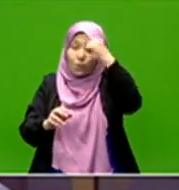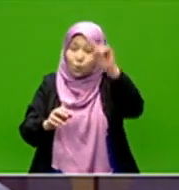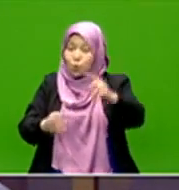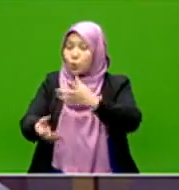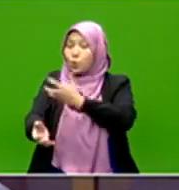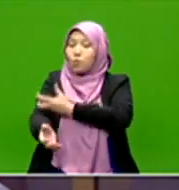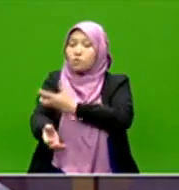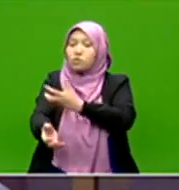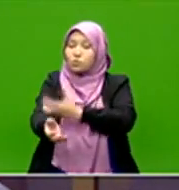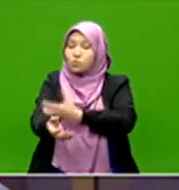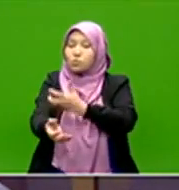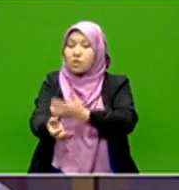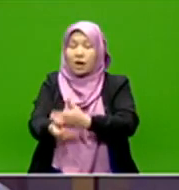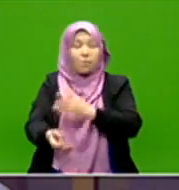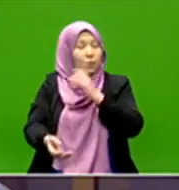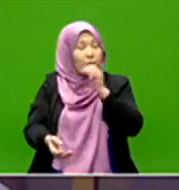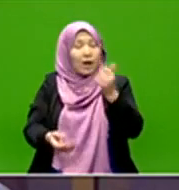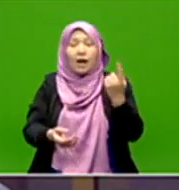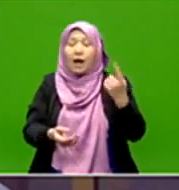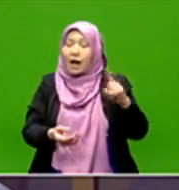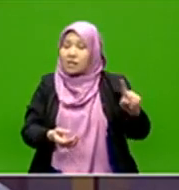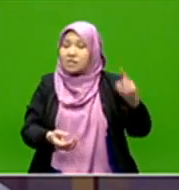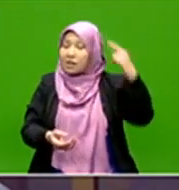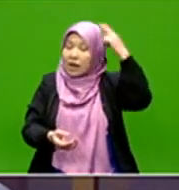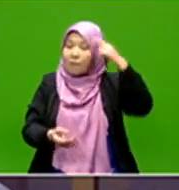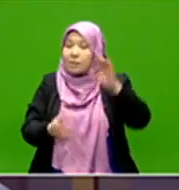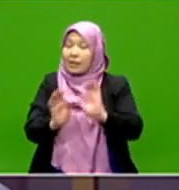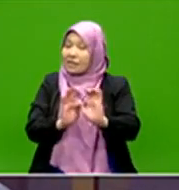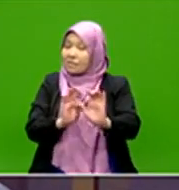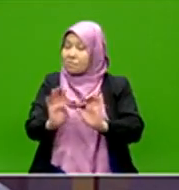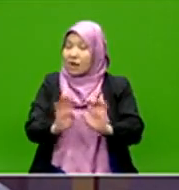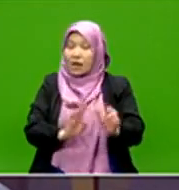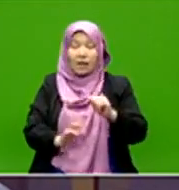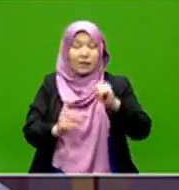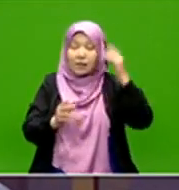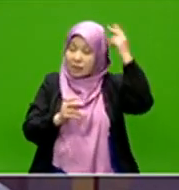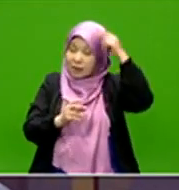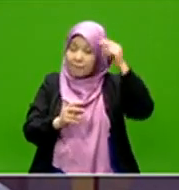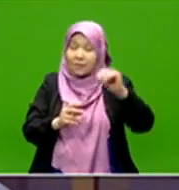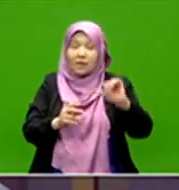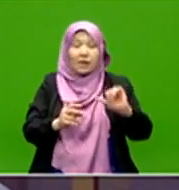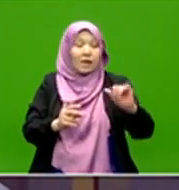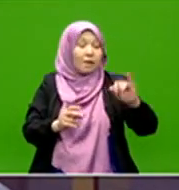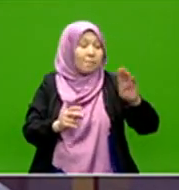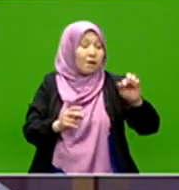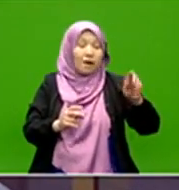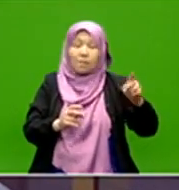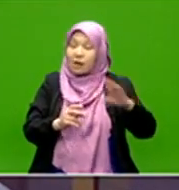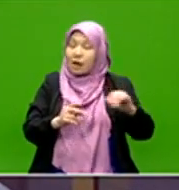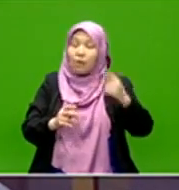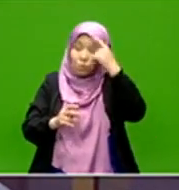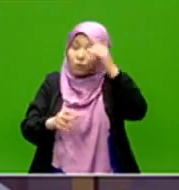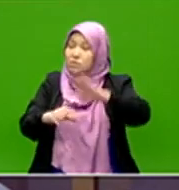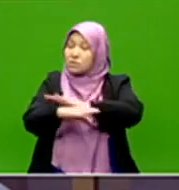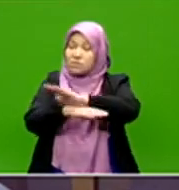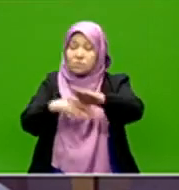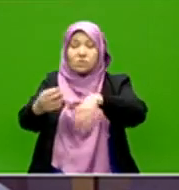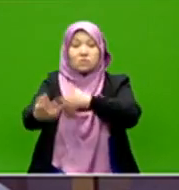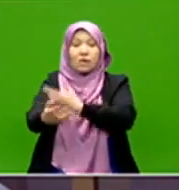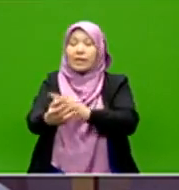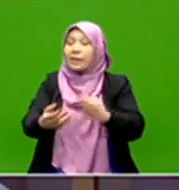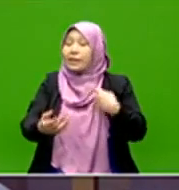Nabi Ibrahim, bukan sekadar Nabi Ismail, zuriyatina ummatam muslimatallak. Untuk kita semua, tuan-tuan sekalian, kita menjadi